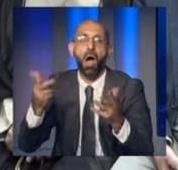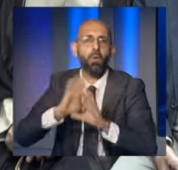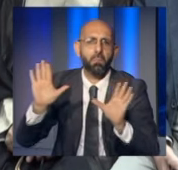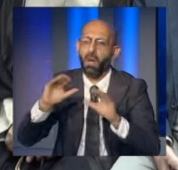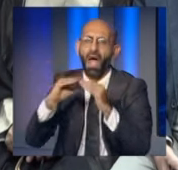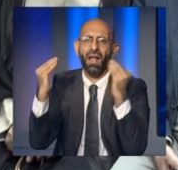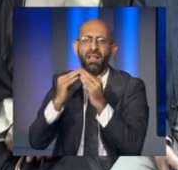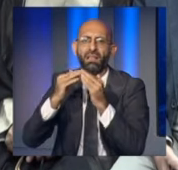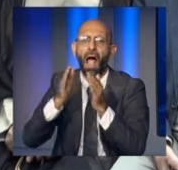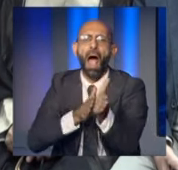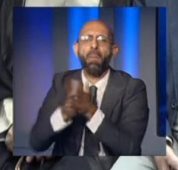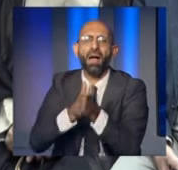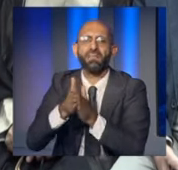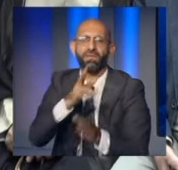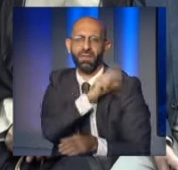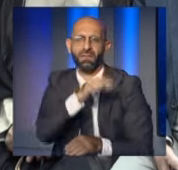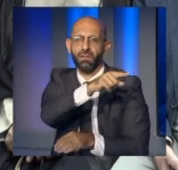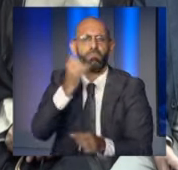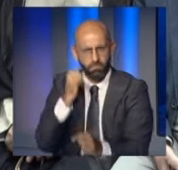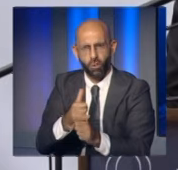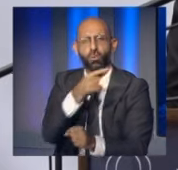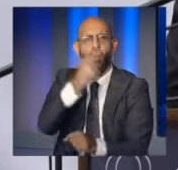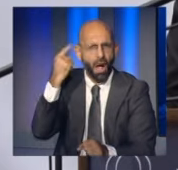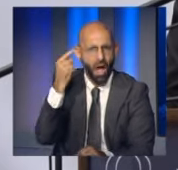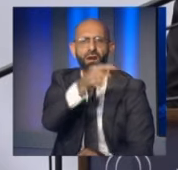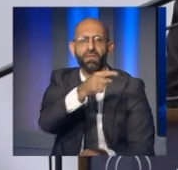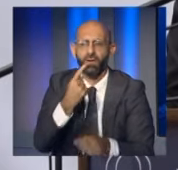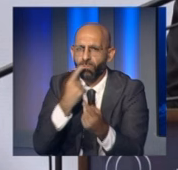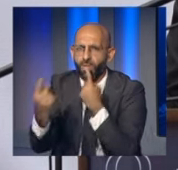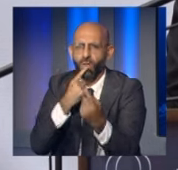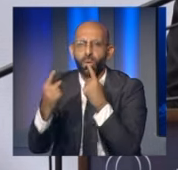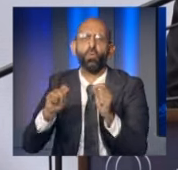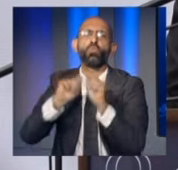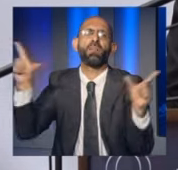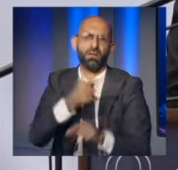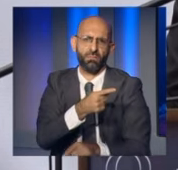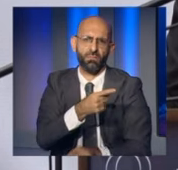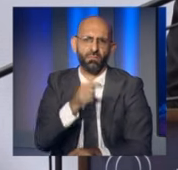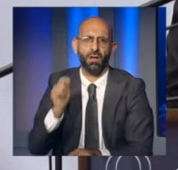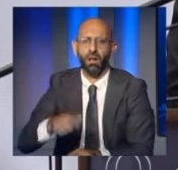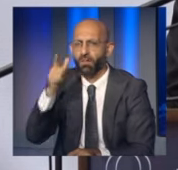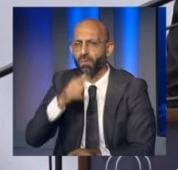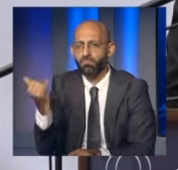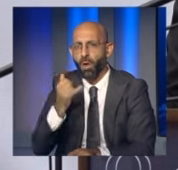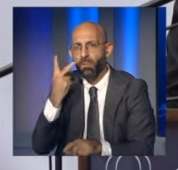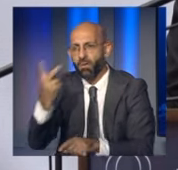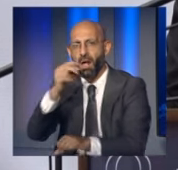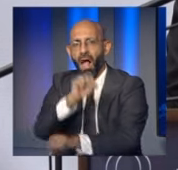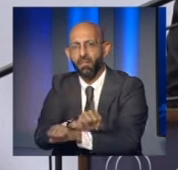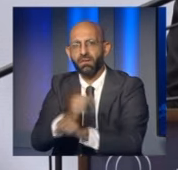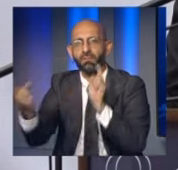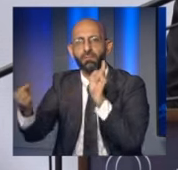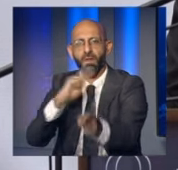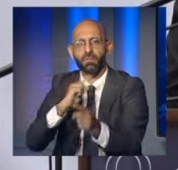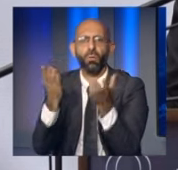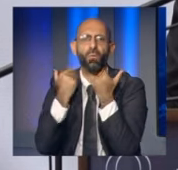الإسرائيلي فإنه سواء دخل إلى رفح أم لم يدخل إليها سيفاوض حركة حماس التي تعهد في بداية